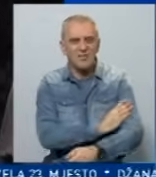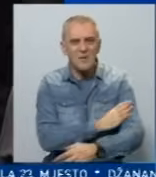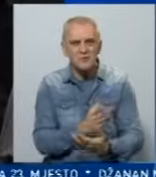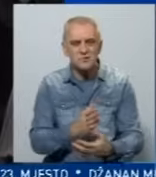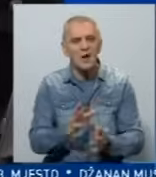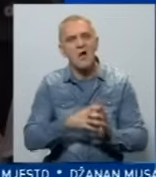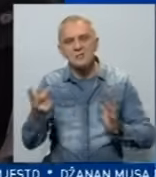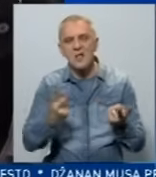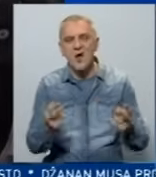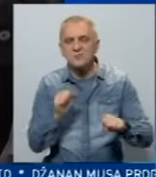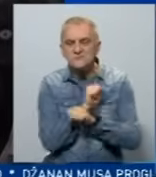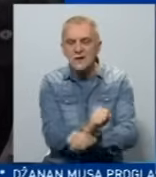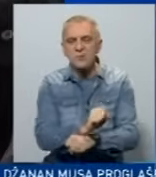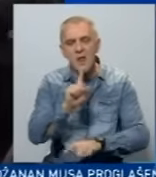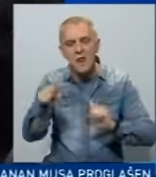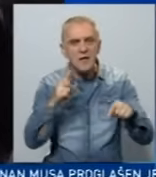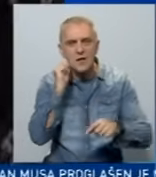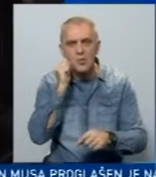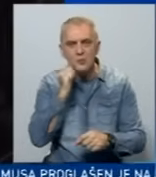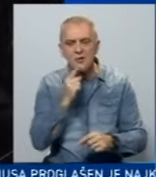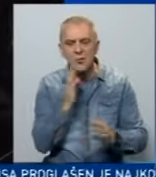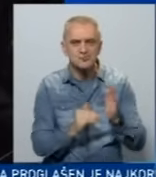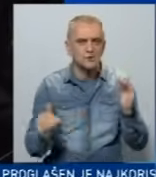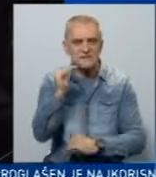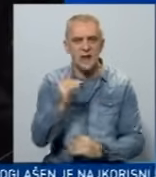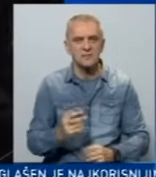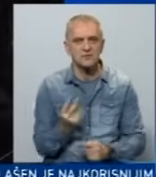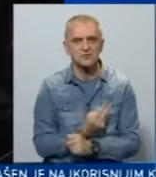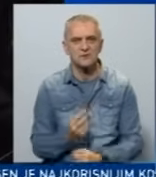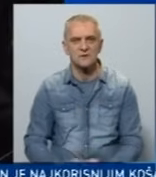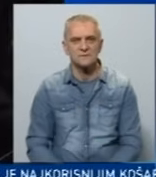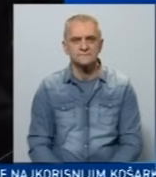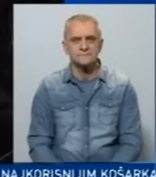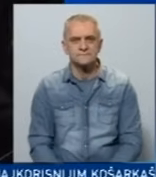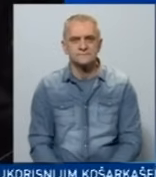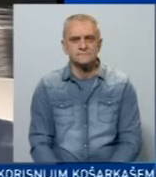dalje zarobljena od nekih ljudi koji su iznad te iste države.